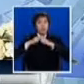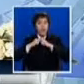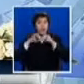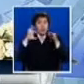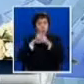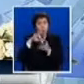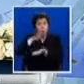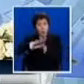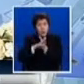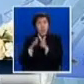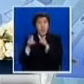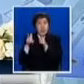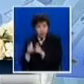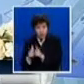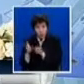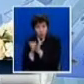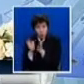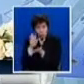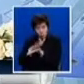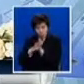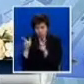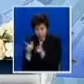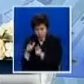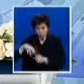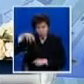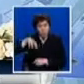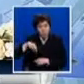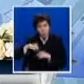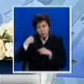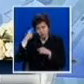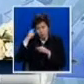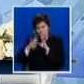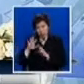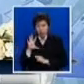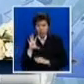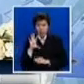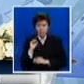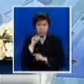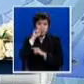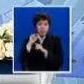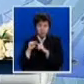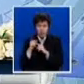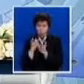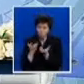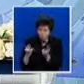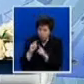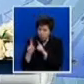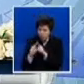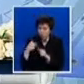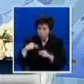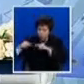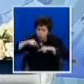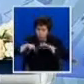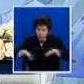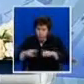เล็กซึ่งปัจจุบันนั้นใช้ทรัพยากรทางด้านการศึกษานั้นเกือบร้อยละ50นะครับโดยที่สามารถที่จะดูแลเด็กได้เพียง